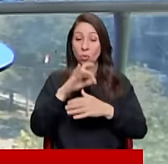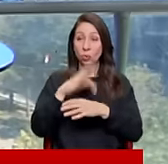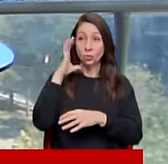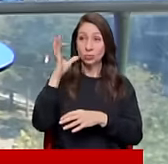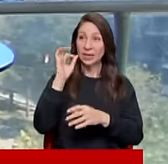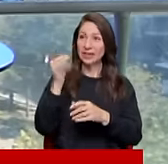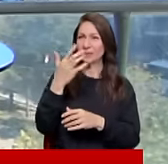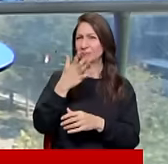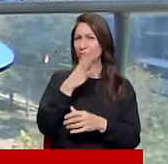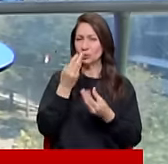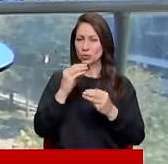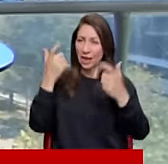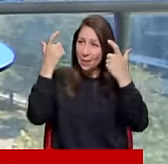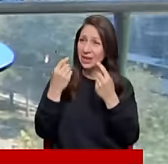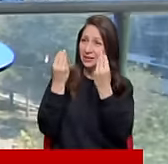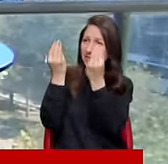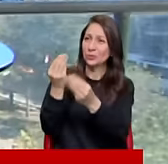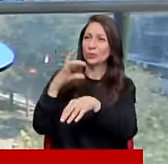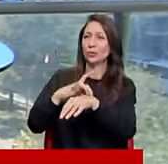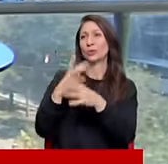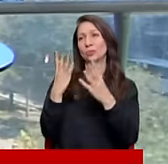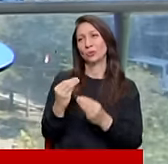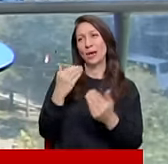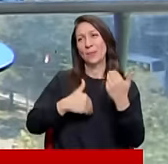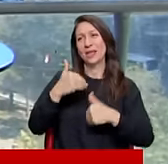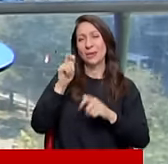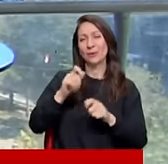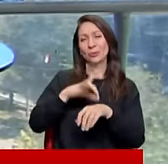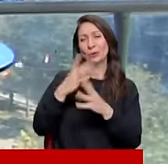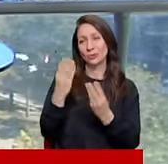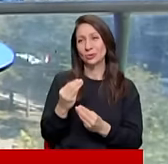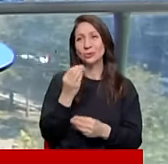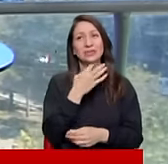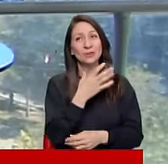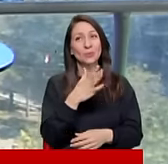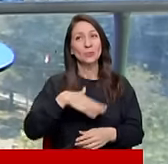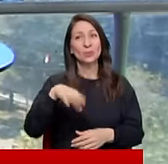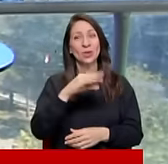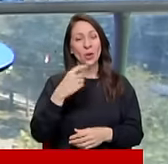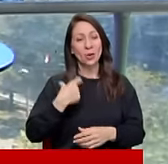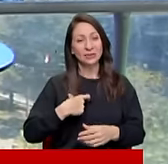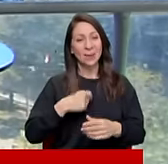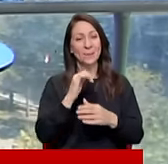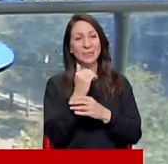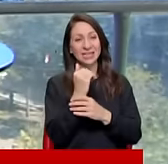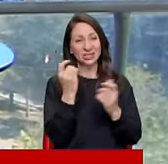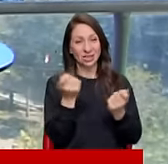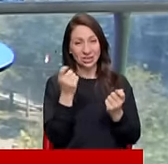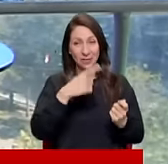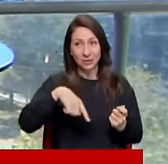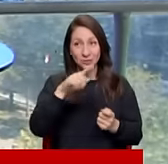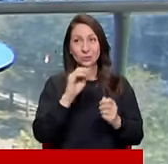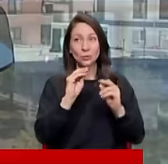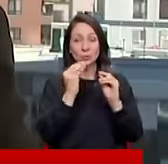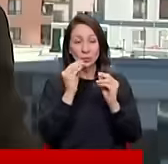kıymetinizi bilsinler de çocuklarımıza emanet edecek doktorlarımız olsun, cerrahlarımız olsun. Sağ olun, olsun. Çok teşekkürler. Ben de bütün özverili çalışan meslektaşlarımın